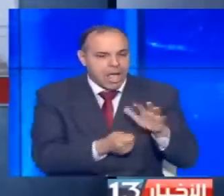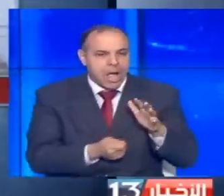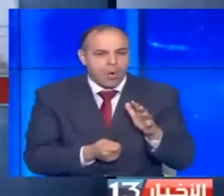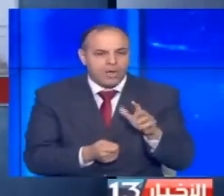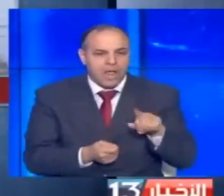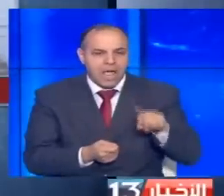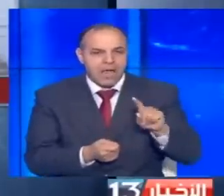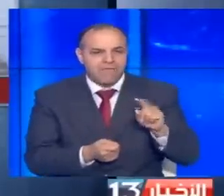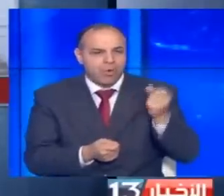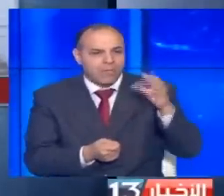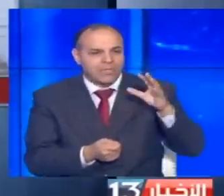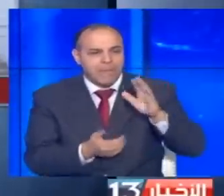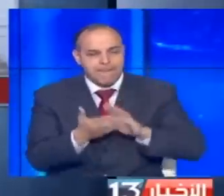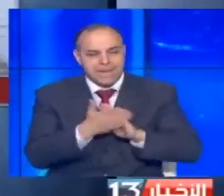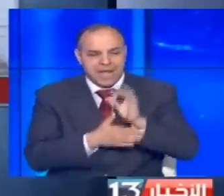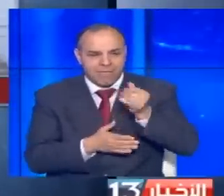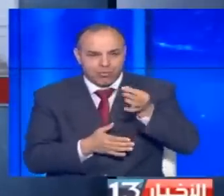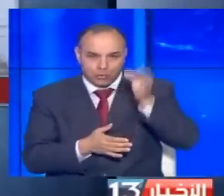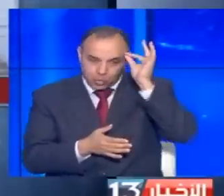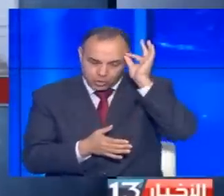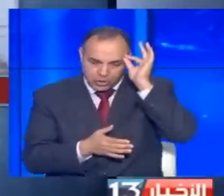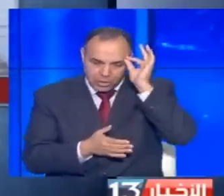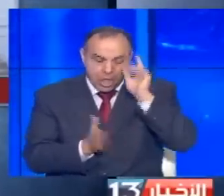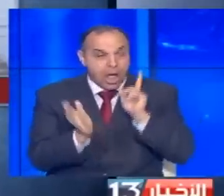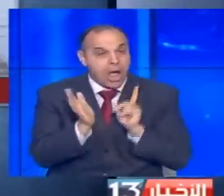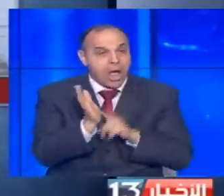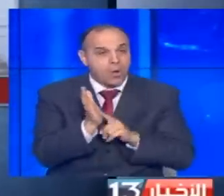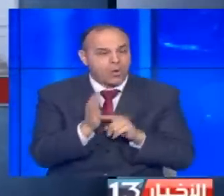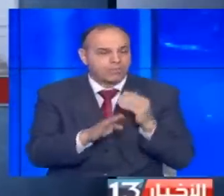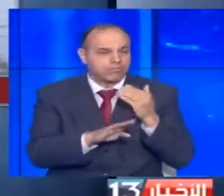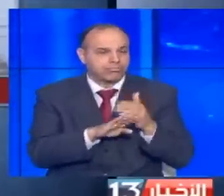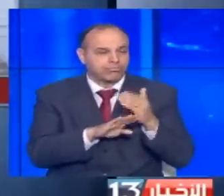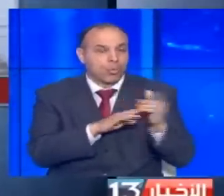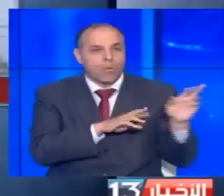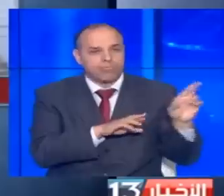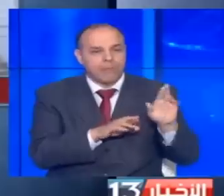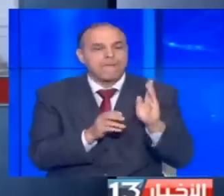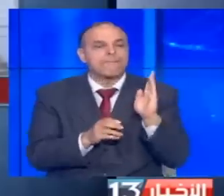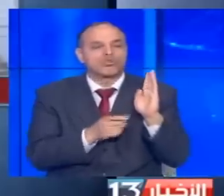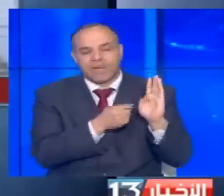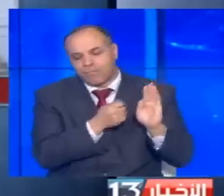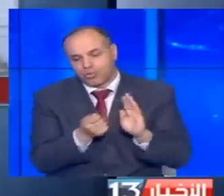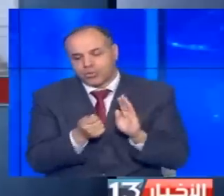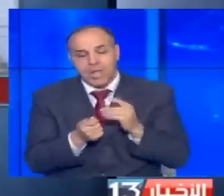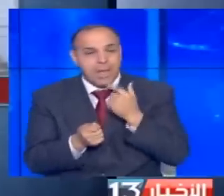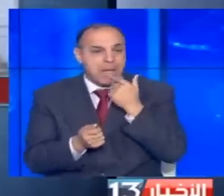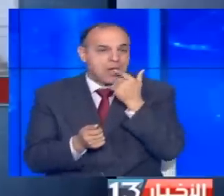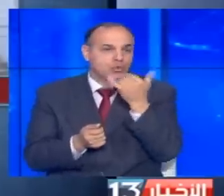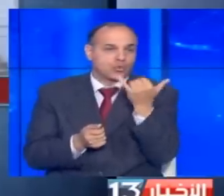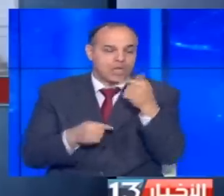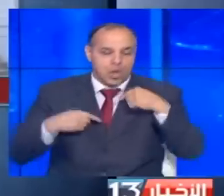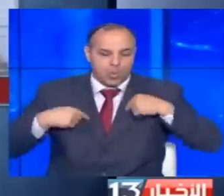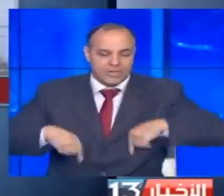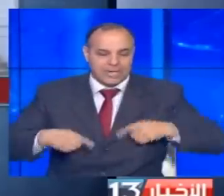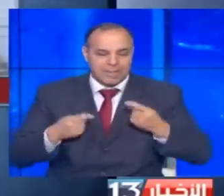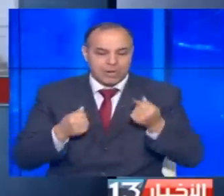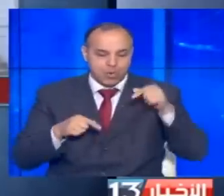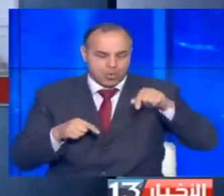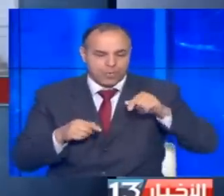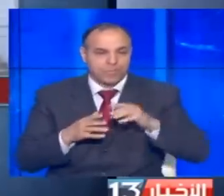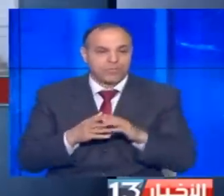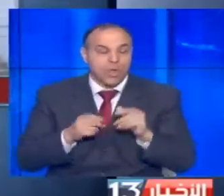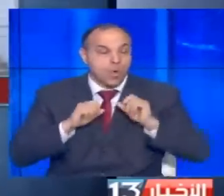الف وخمسمائه مليون دينار بشروط ميسره لتمويل الميزانيه وفق ما اعلنته وزاره الماليه اليوم